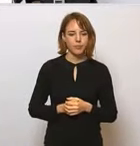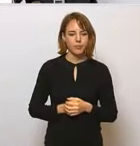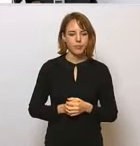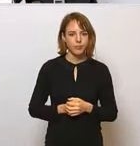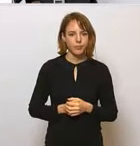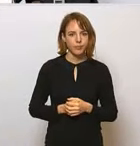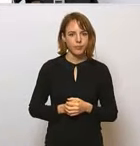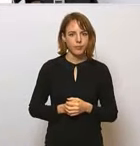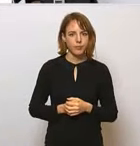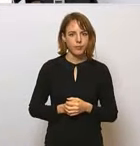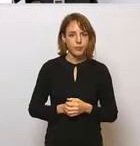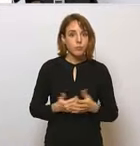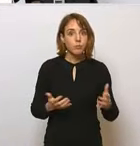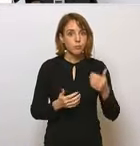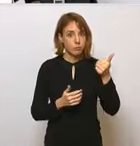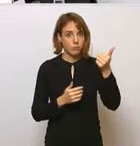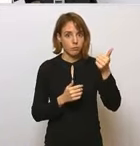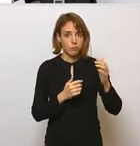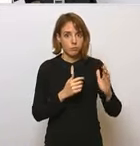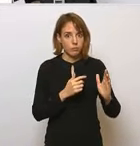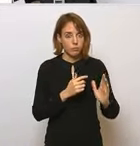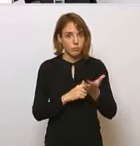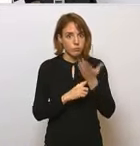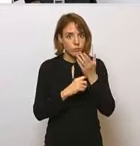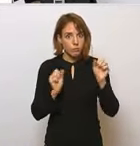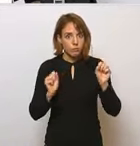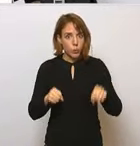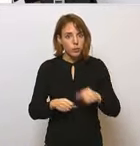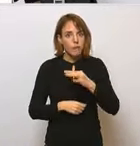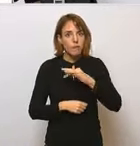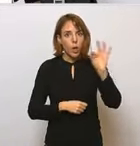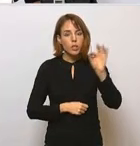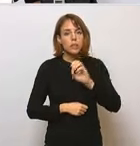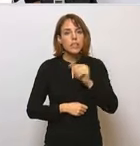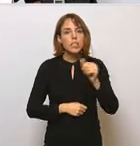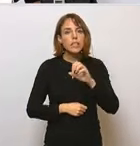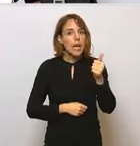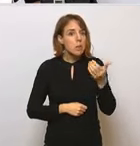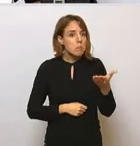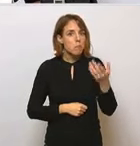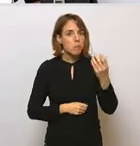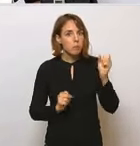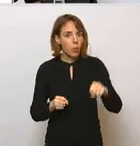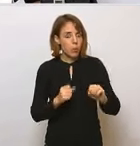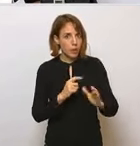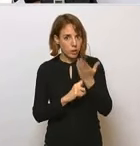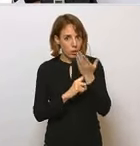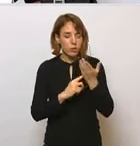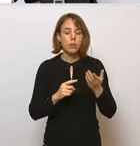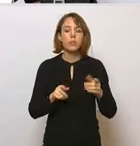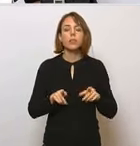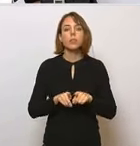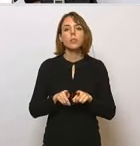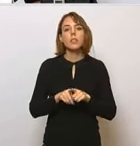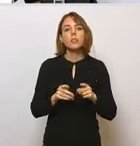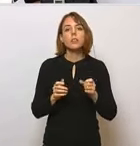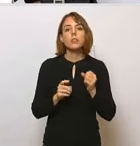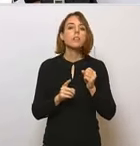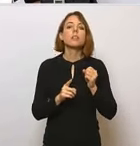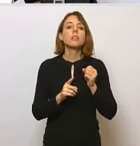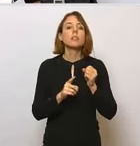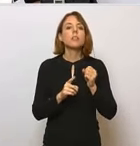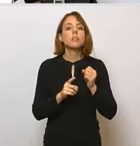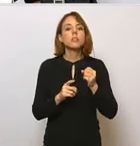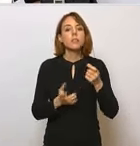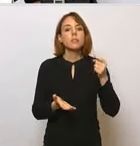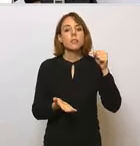D'après son site, d'abord, est-ce que vous nous présentez un tout petit peu ce qu'est France Digital ? Et puis, d'autre part, sur son site, la mission de France